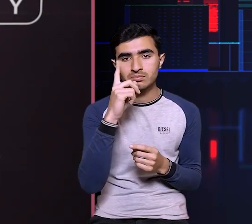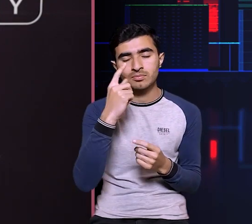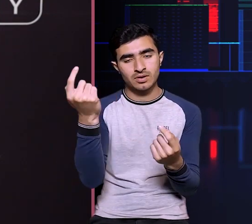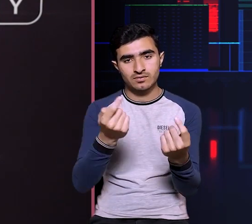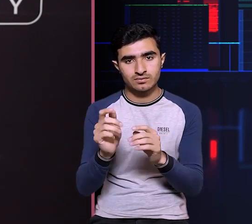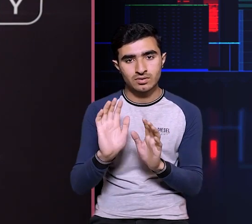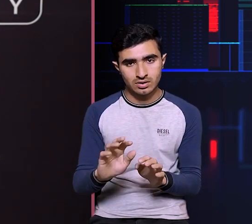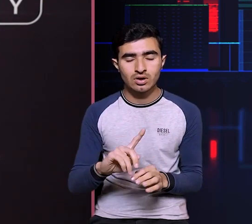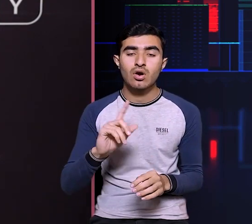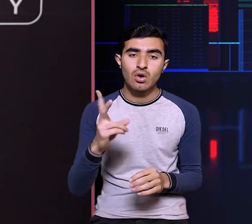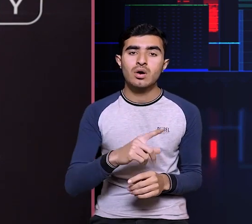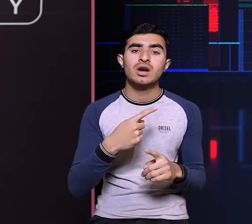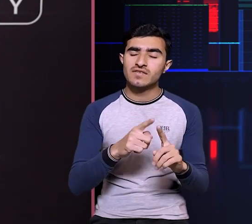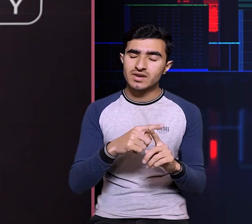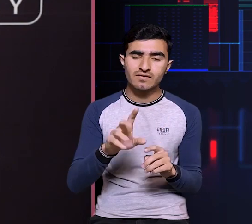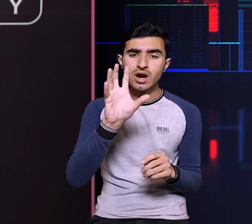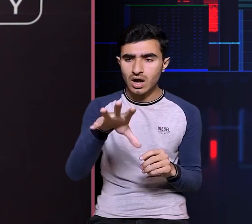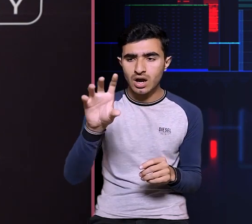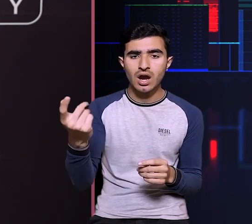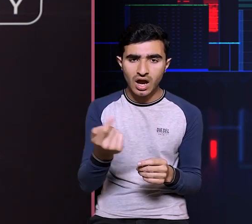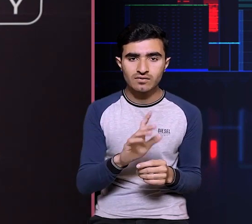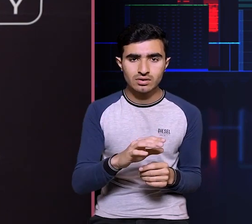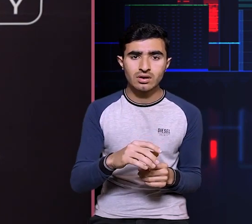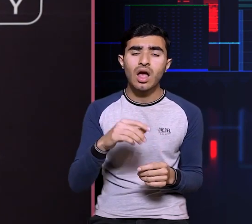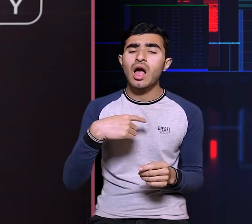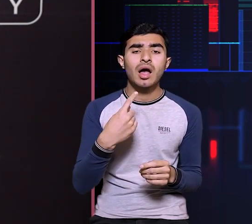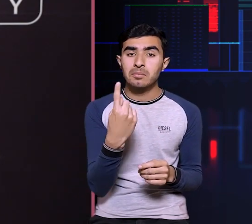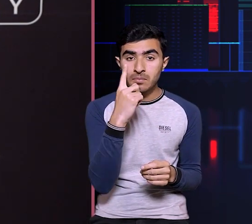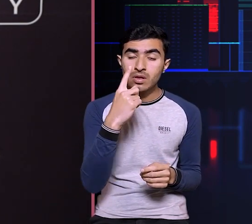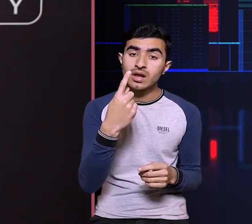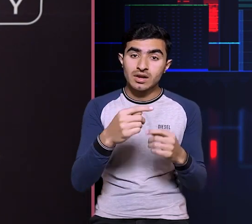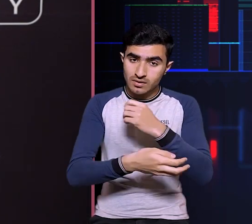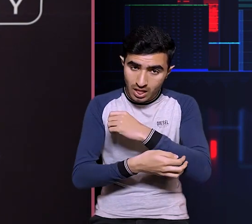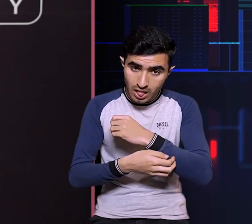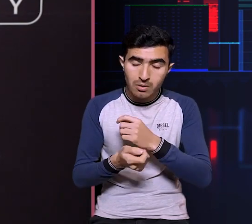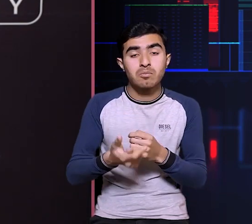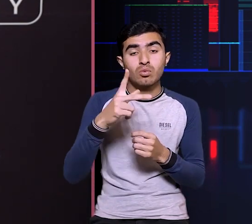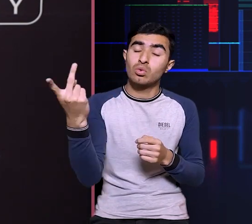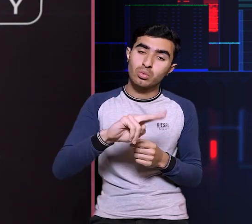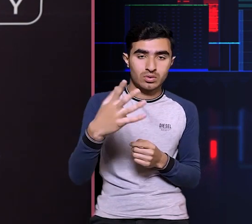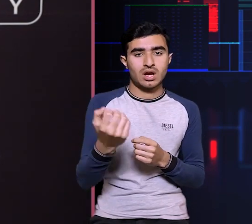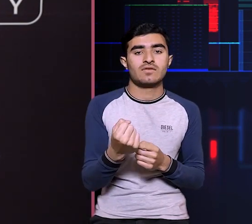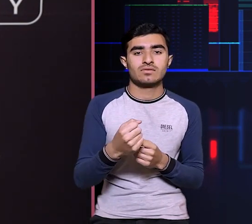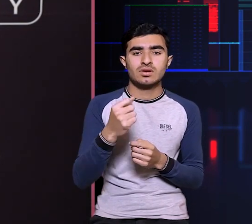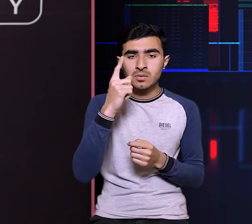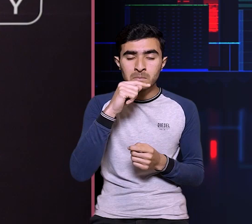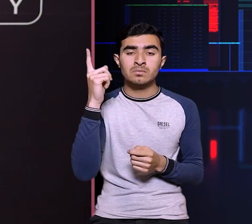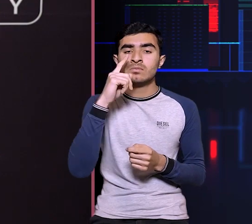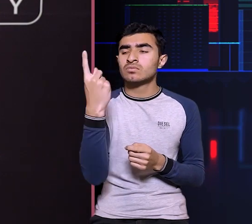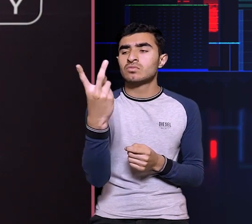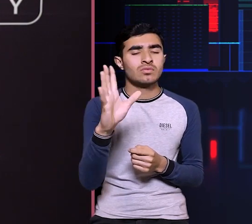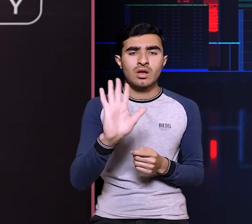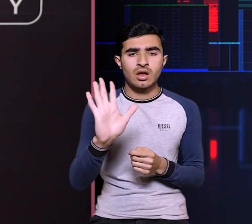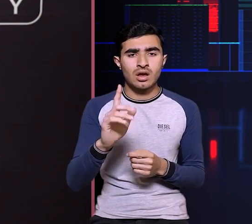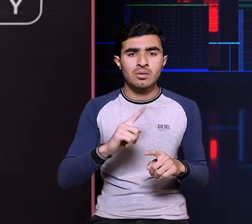हाई फाई औरतें आती हैं, इसमें हमारे बहुत ग्रास रूट को भी हम चांस देते हैं और टेक और